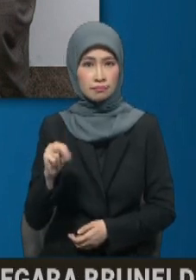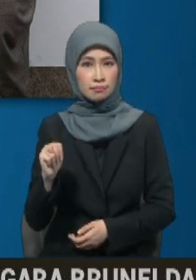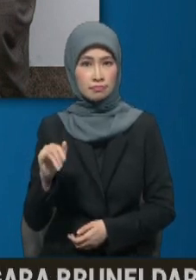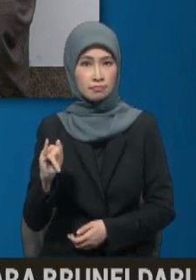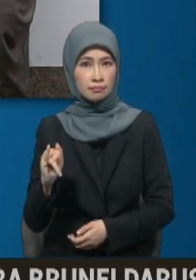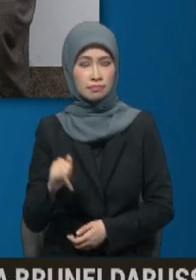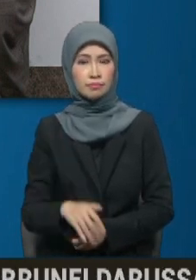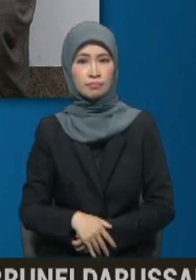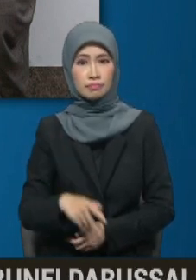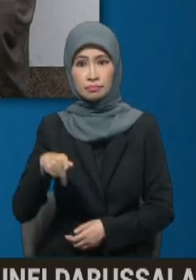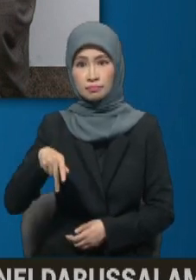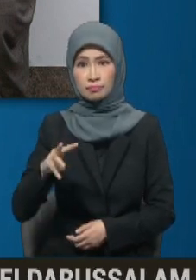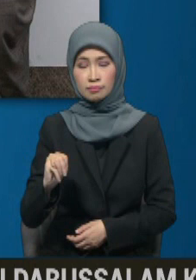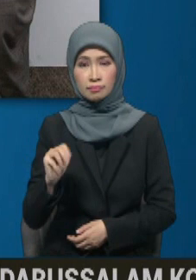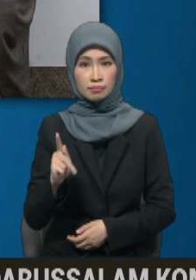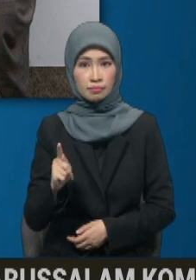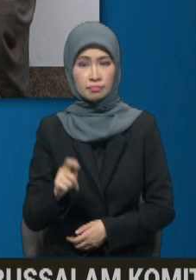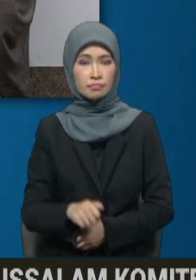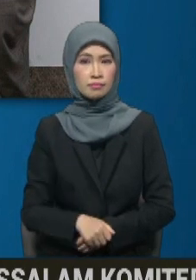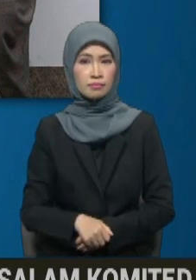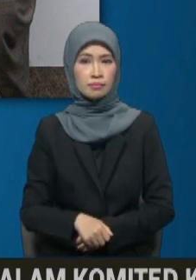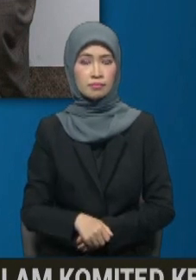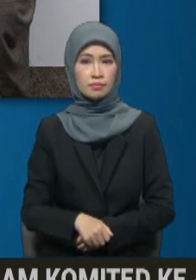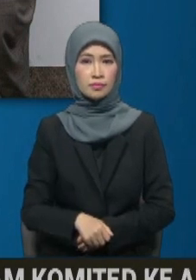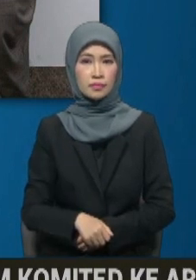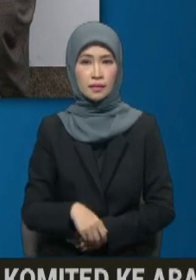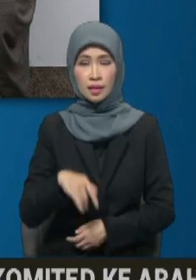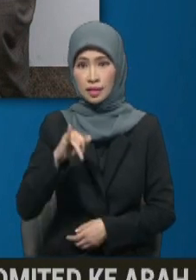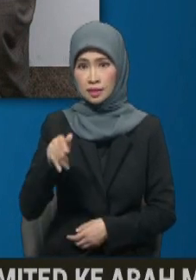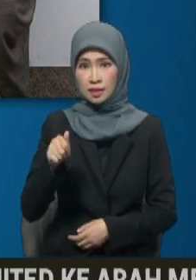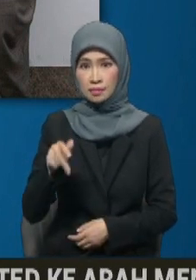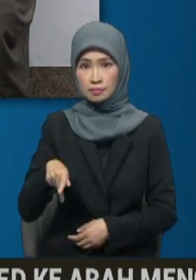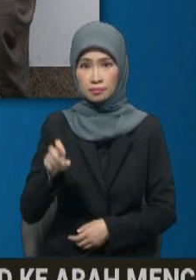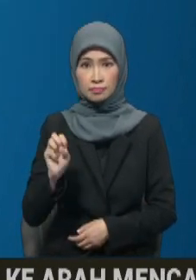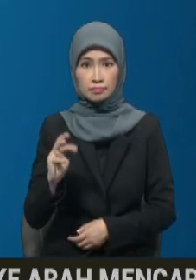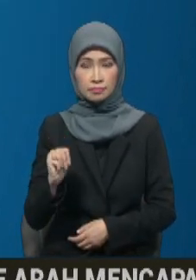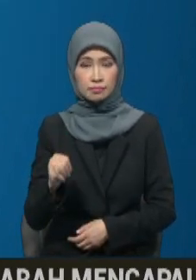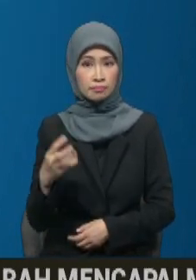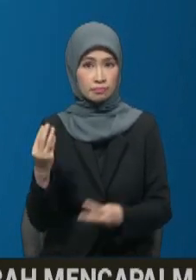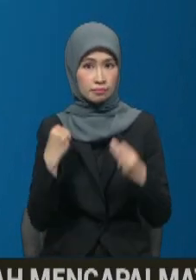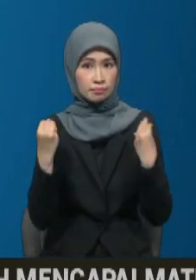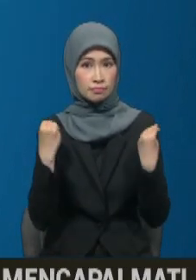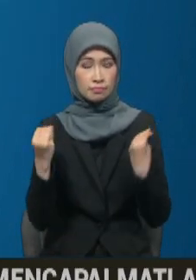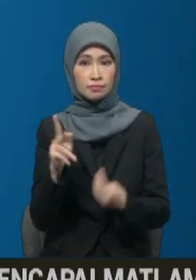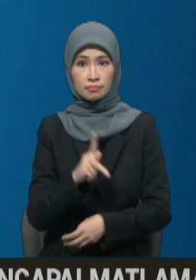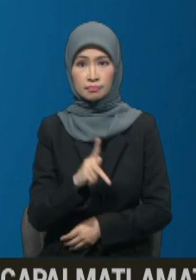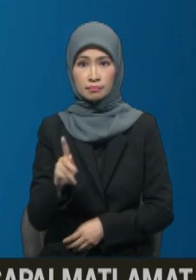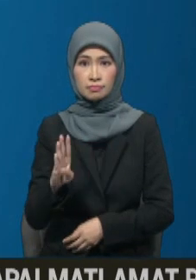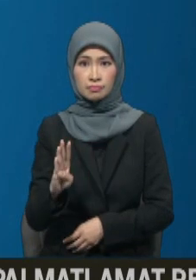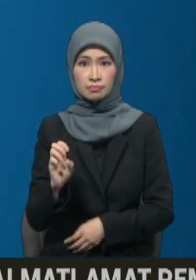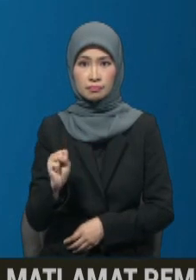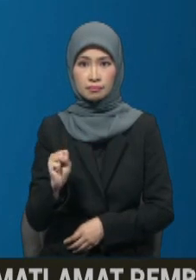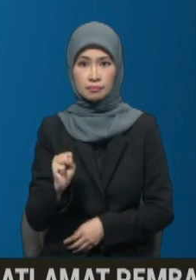Rahman pemangku timbalan pengarah jabatan pembangunan masyarakat Majlis berlangsung di Kementerian Kebudayaan belia